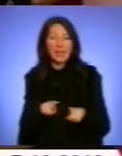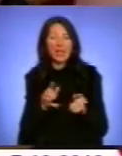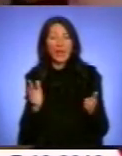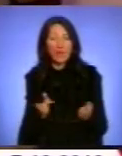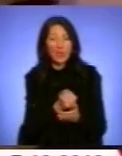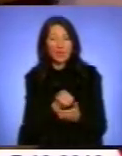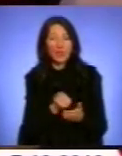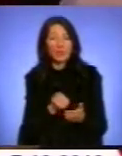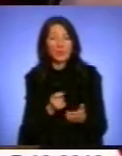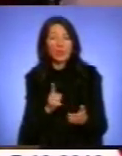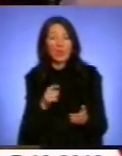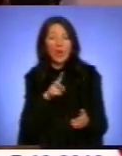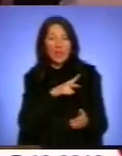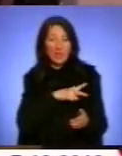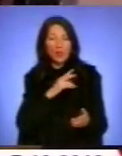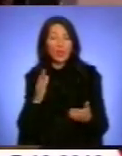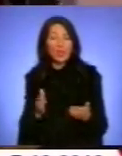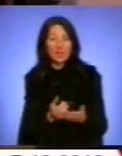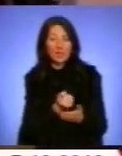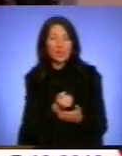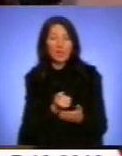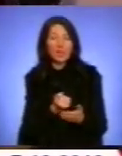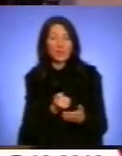я кажу, що нагорода знайшла